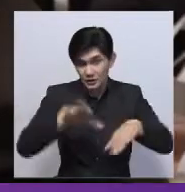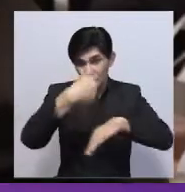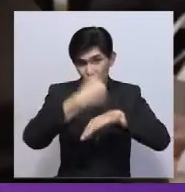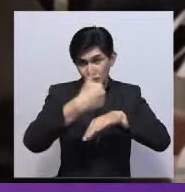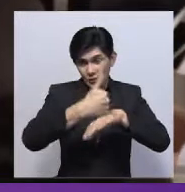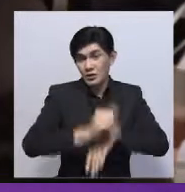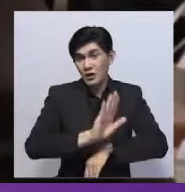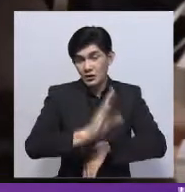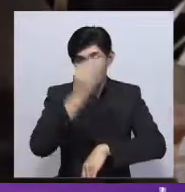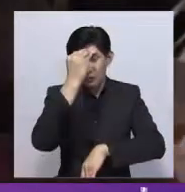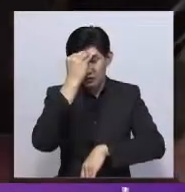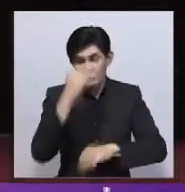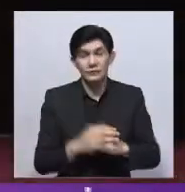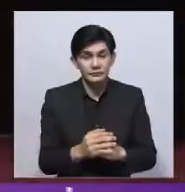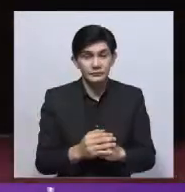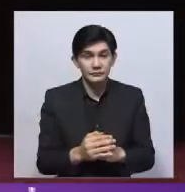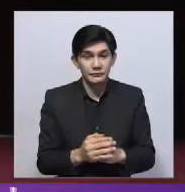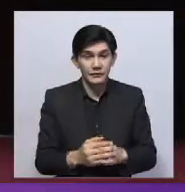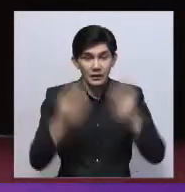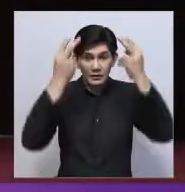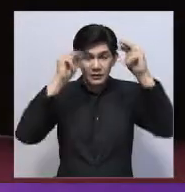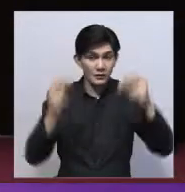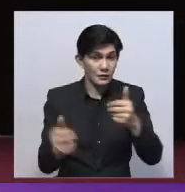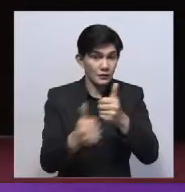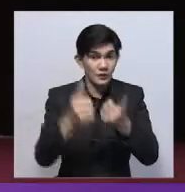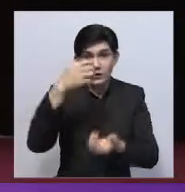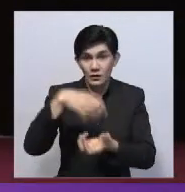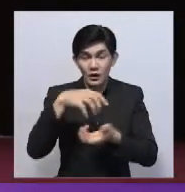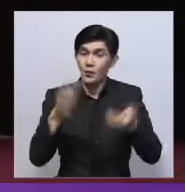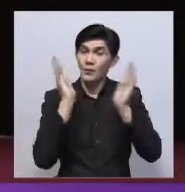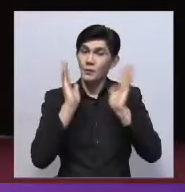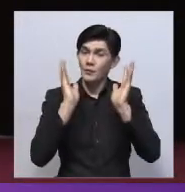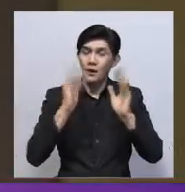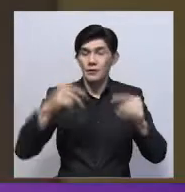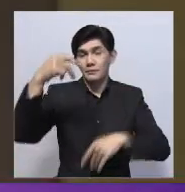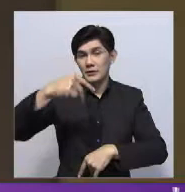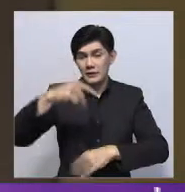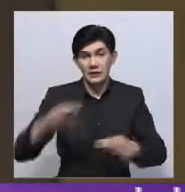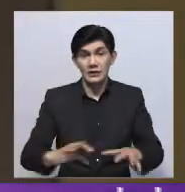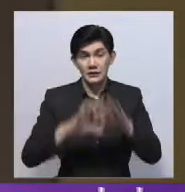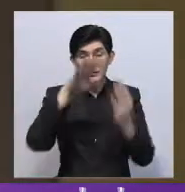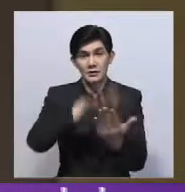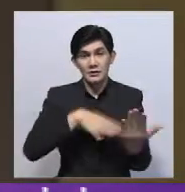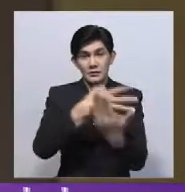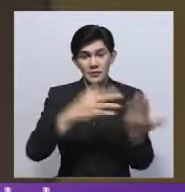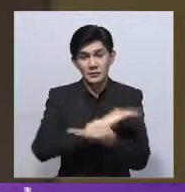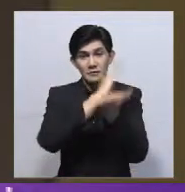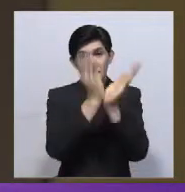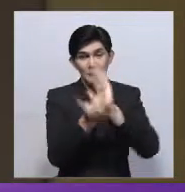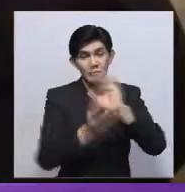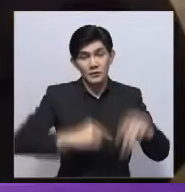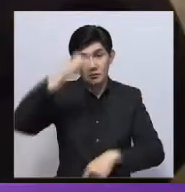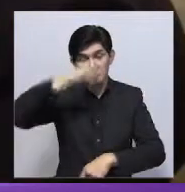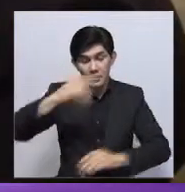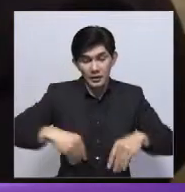ราชการจังหวัดฟุกุโอกะรองนายกรัฐมนตรีได้กล่าวปาฐกถาพิเศษเรื่องนโยบายปฏิรูปประเทศไทย